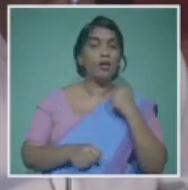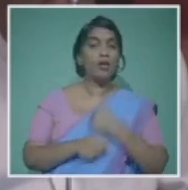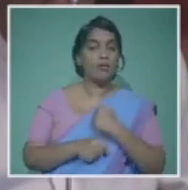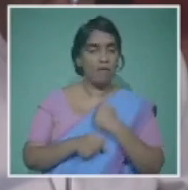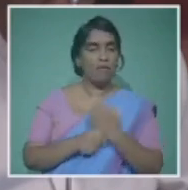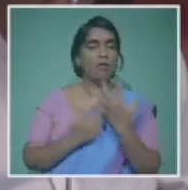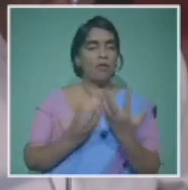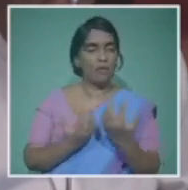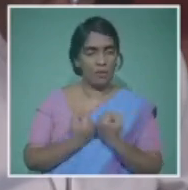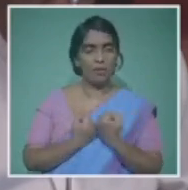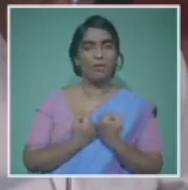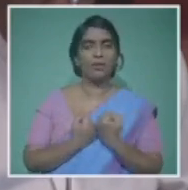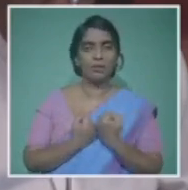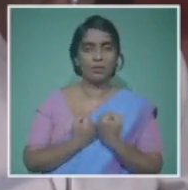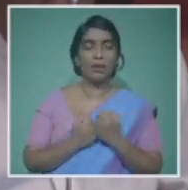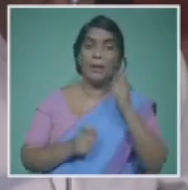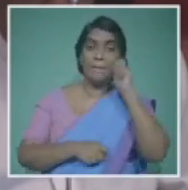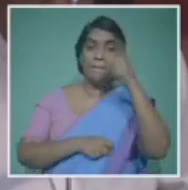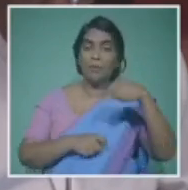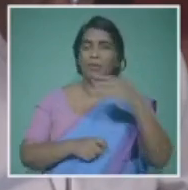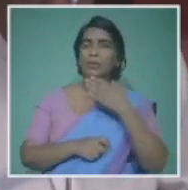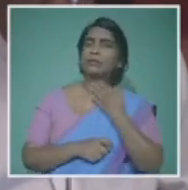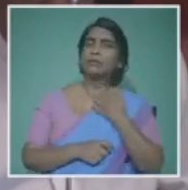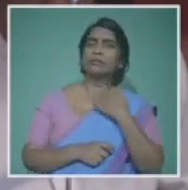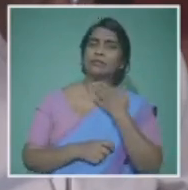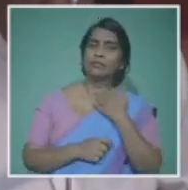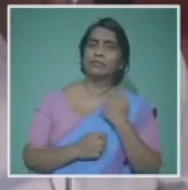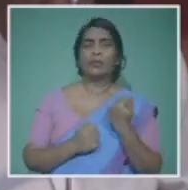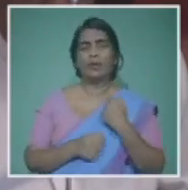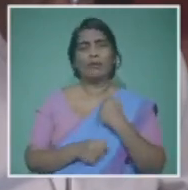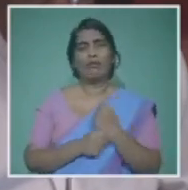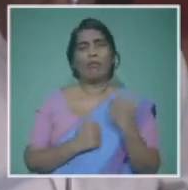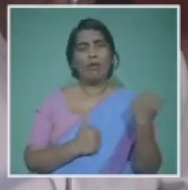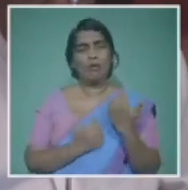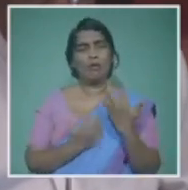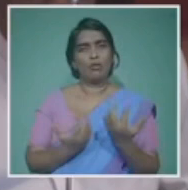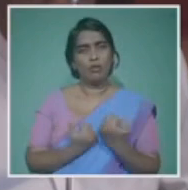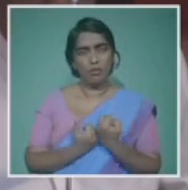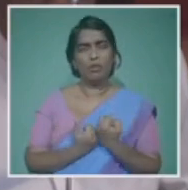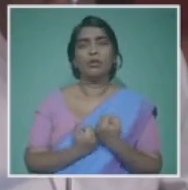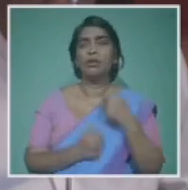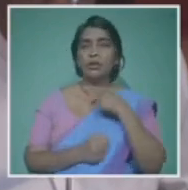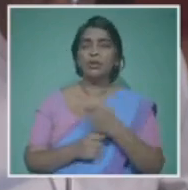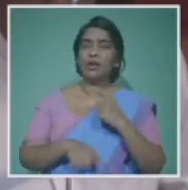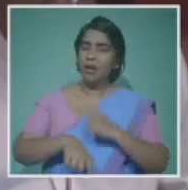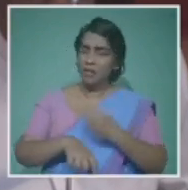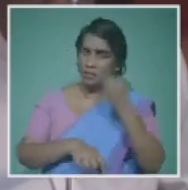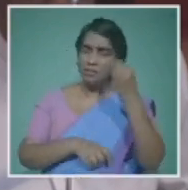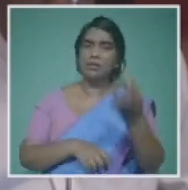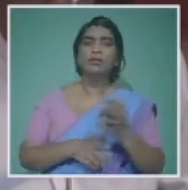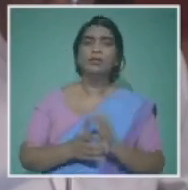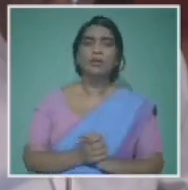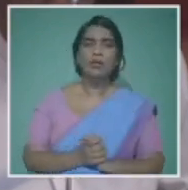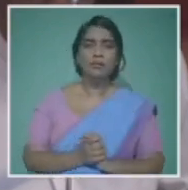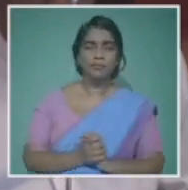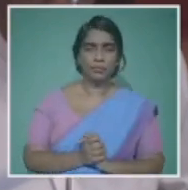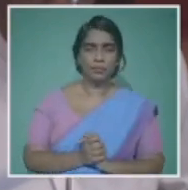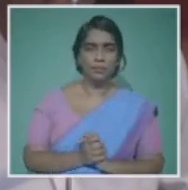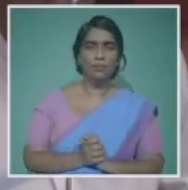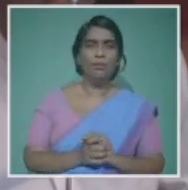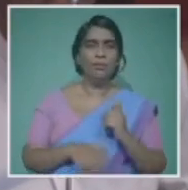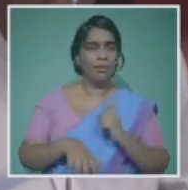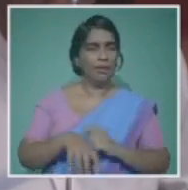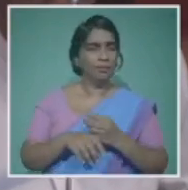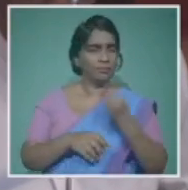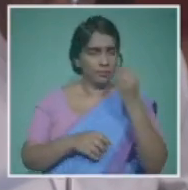ඕන. ජනතාව පිපාසයෙන් ඉන්නේ අලුත් ආණ්ඩුවකට. ඒකට ඉඩ දෙන්න. ඒකට ඉඩ